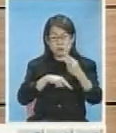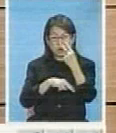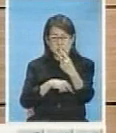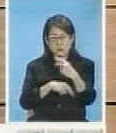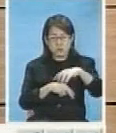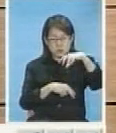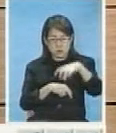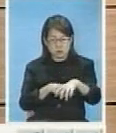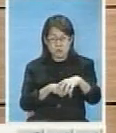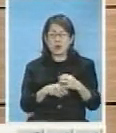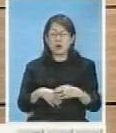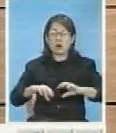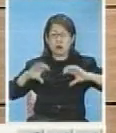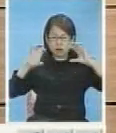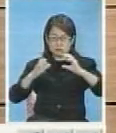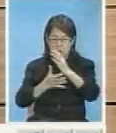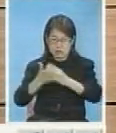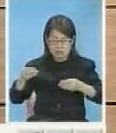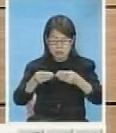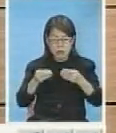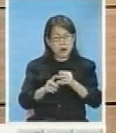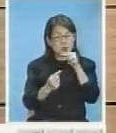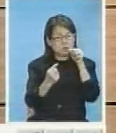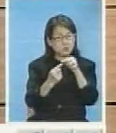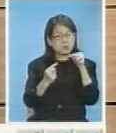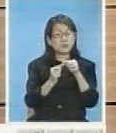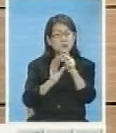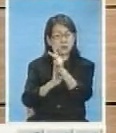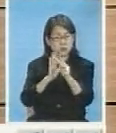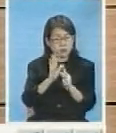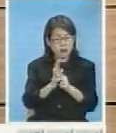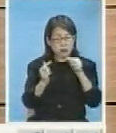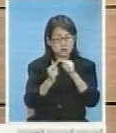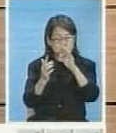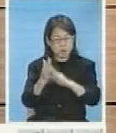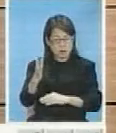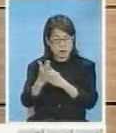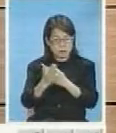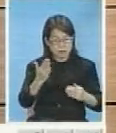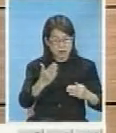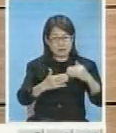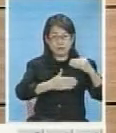ายกฎหมายและมาตรการที่เกี่ยวกับการบริหารและพัฒนาวิสาหกิจ